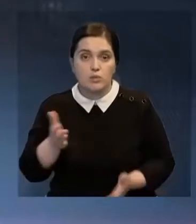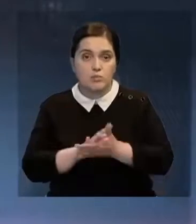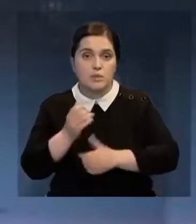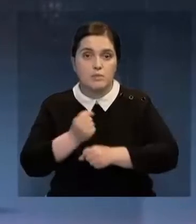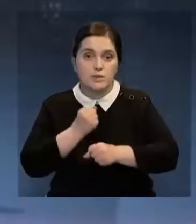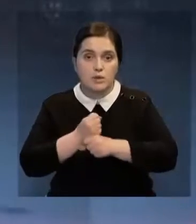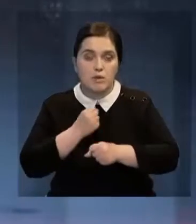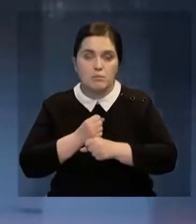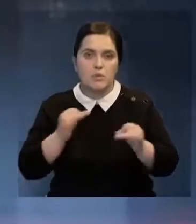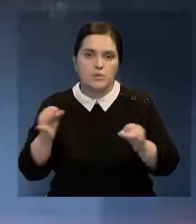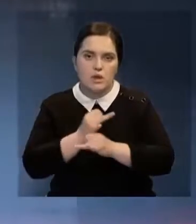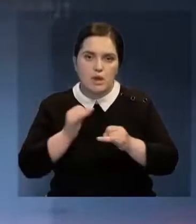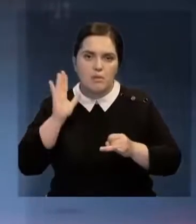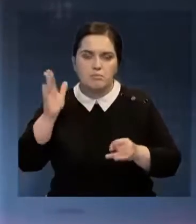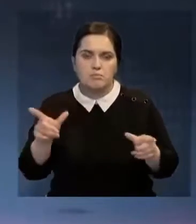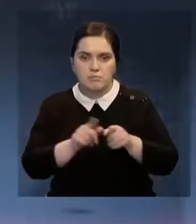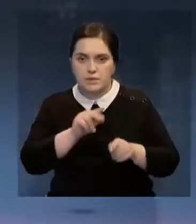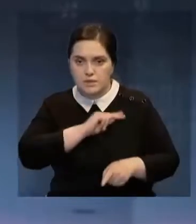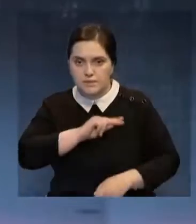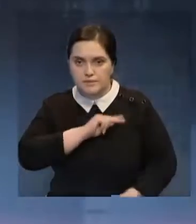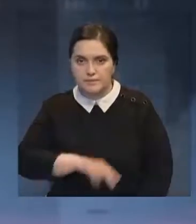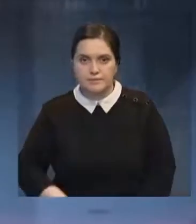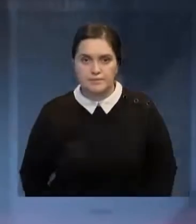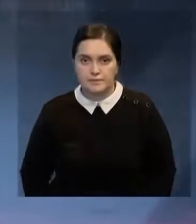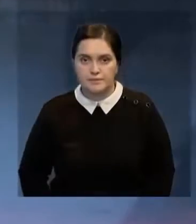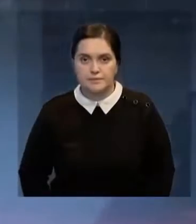ознакомились с производством и обсудили перспективы